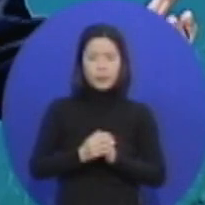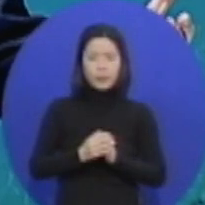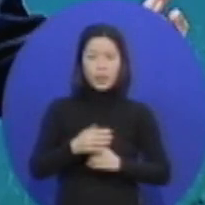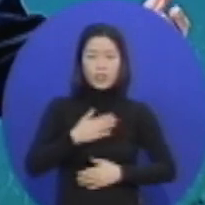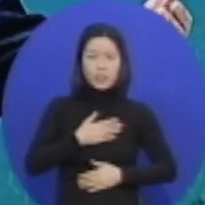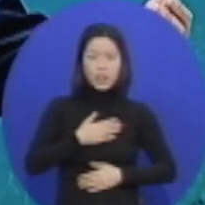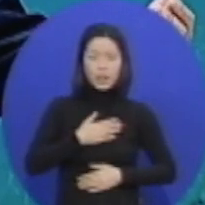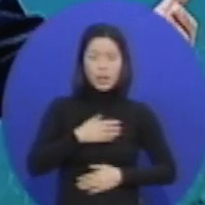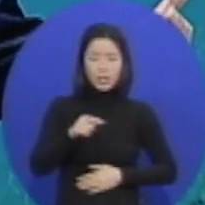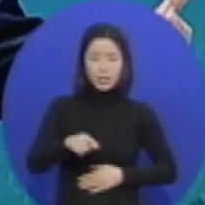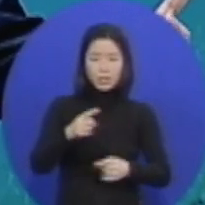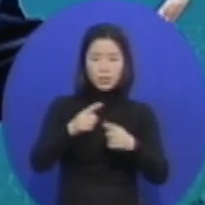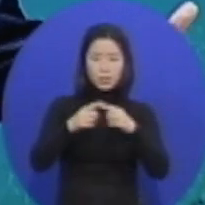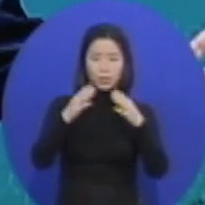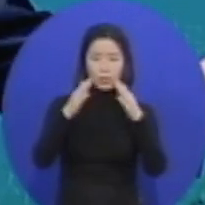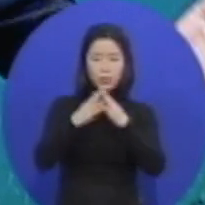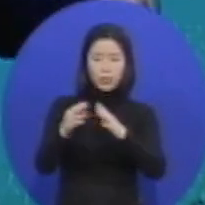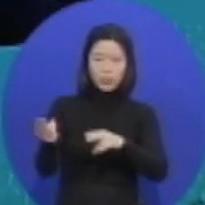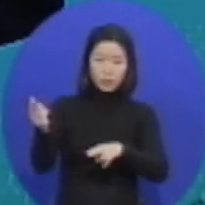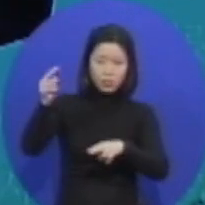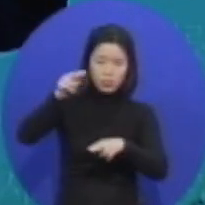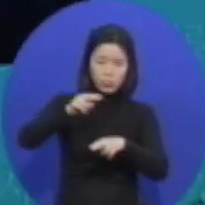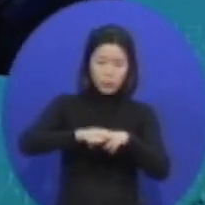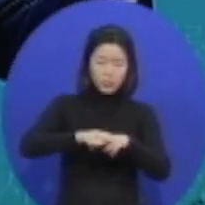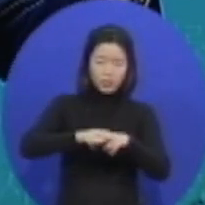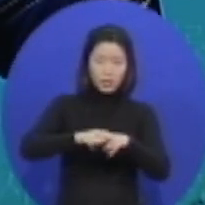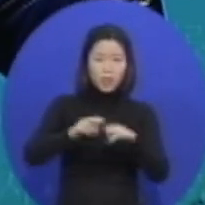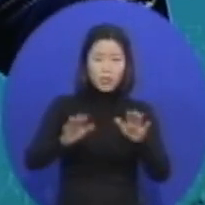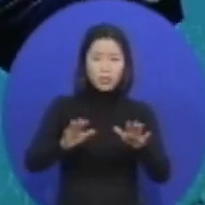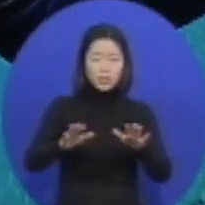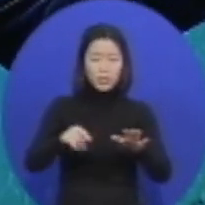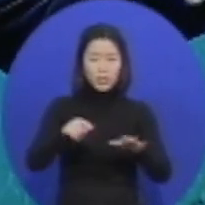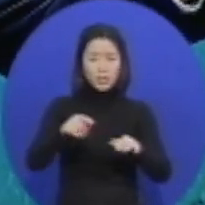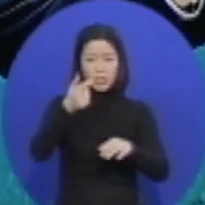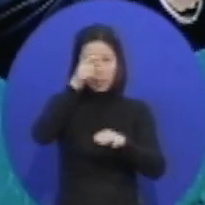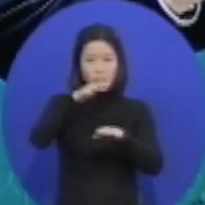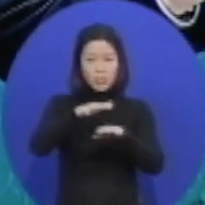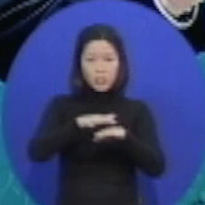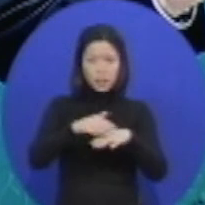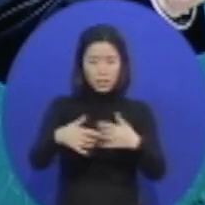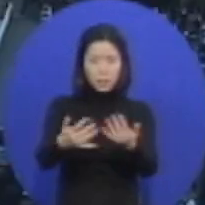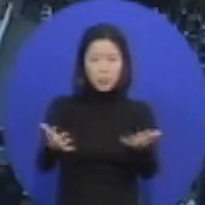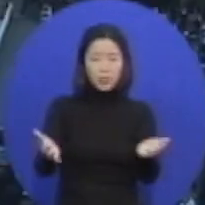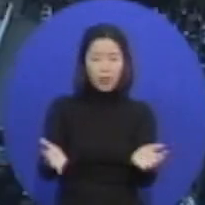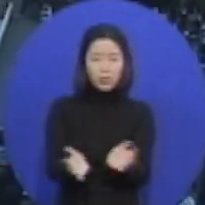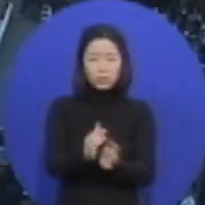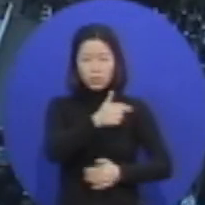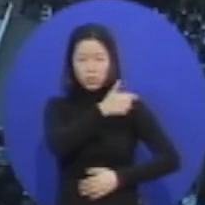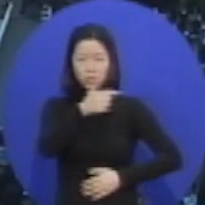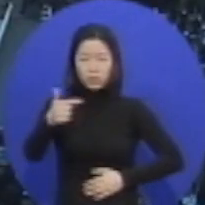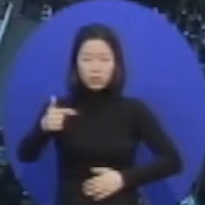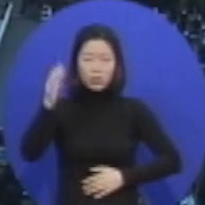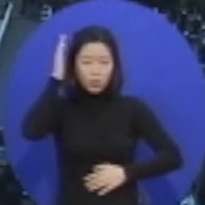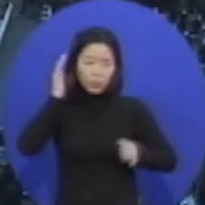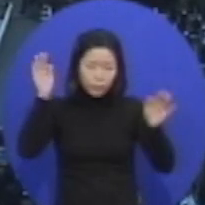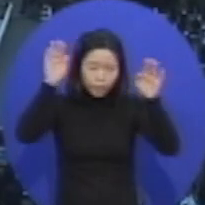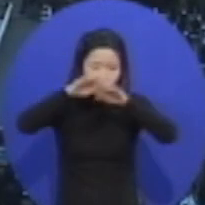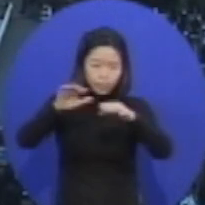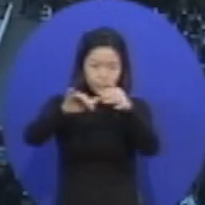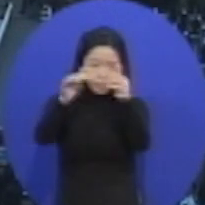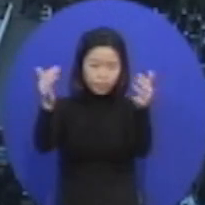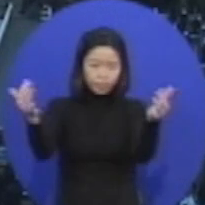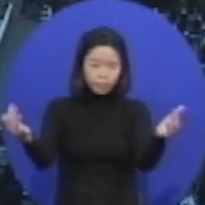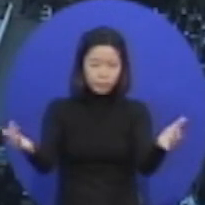제가 이 교회의 부임 에 와서 현재 예배당은 큰 굴 같았어요 지금은 그때